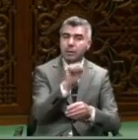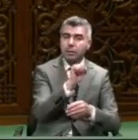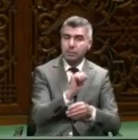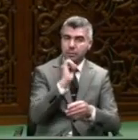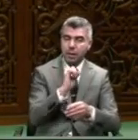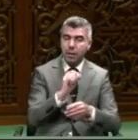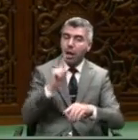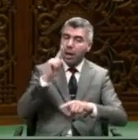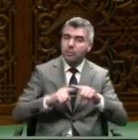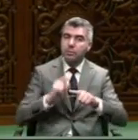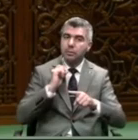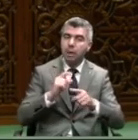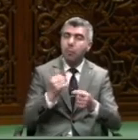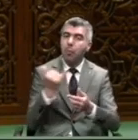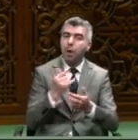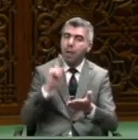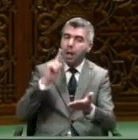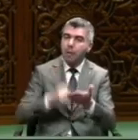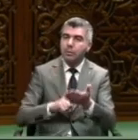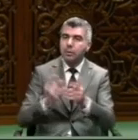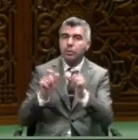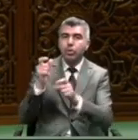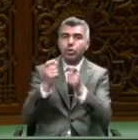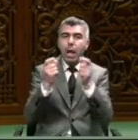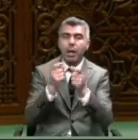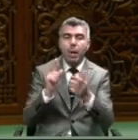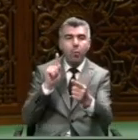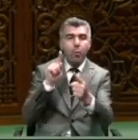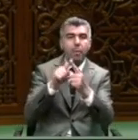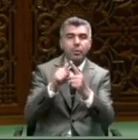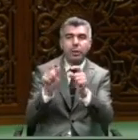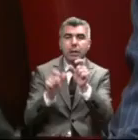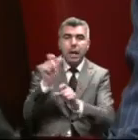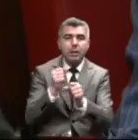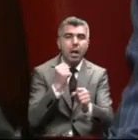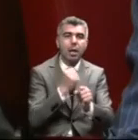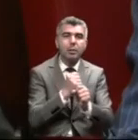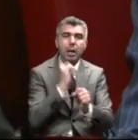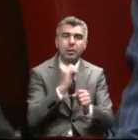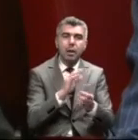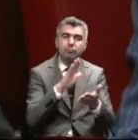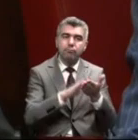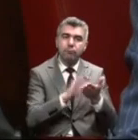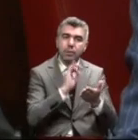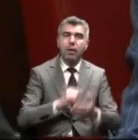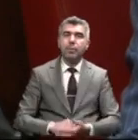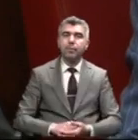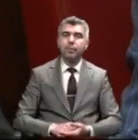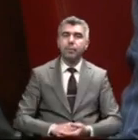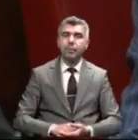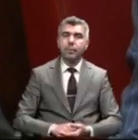نظرا لما له من تاثير قوي ومباشر على وضعيه العمال والادخار الوطني